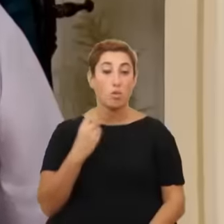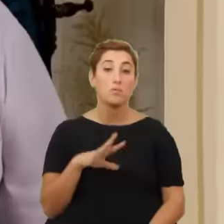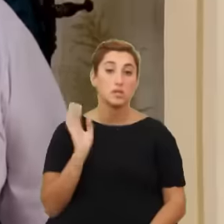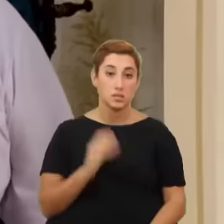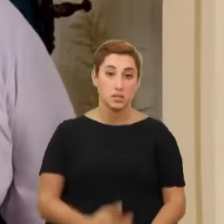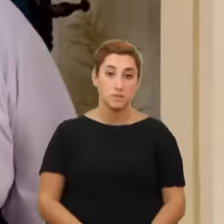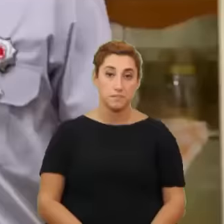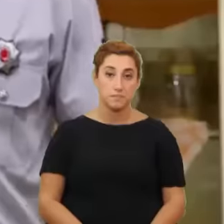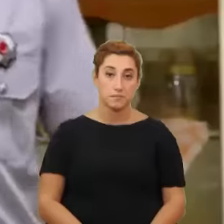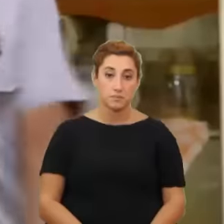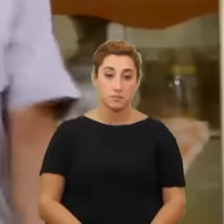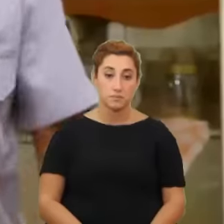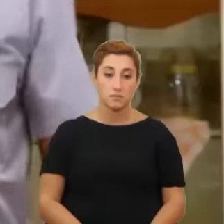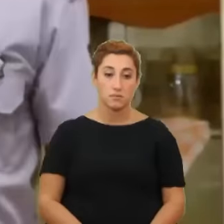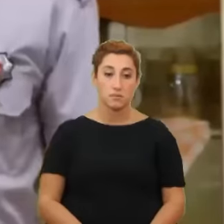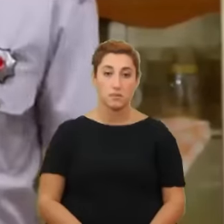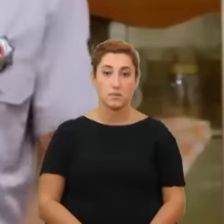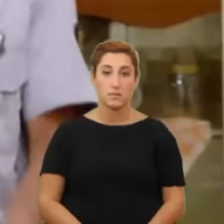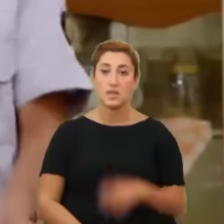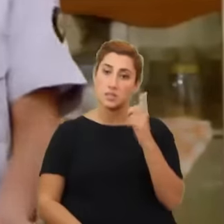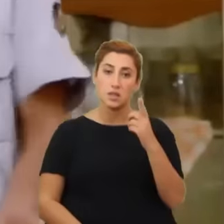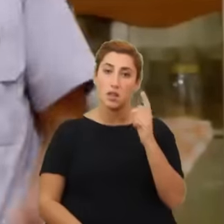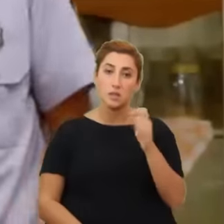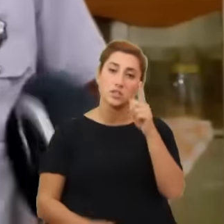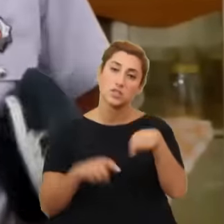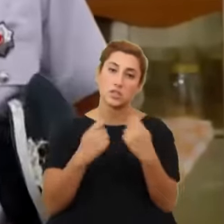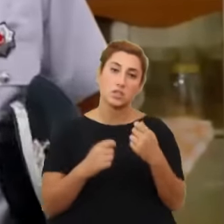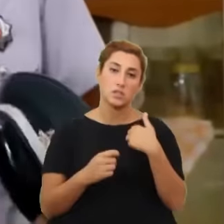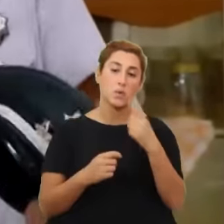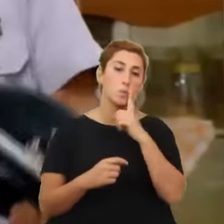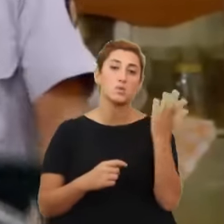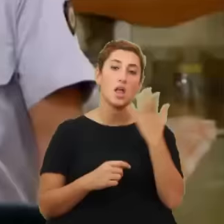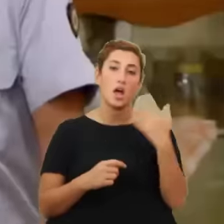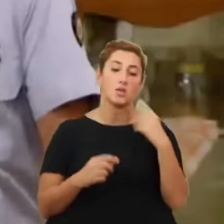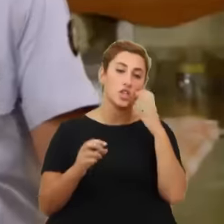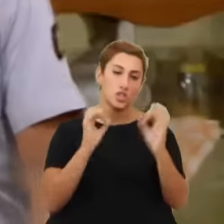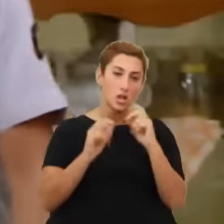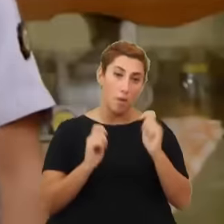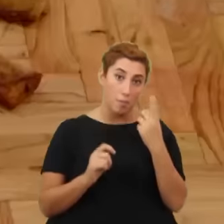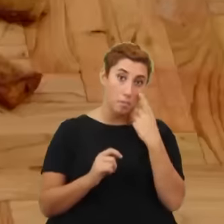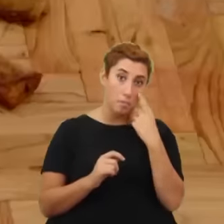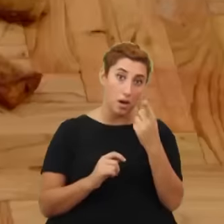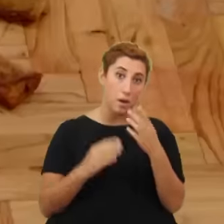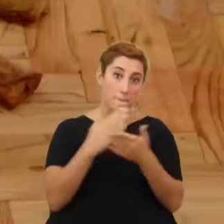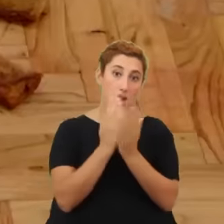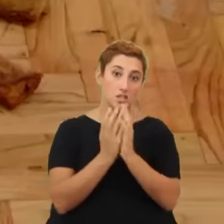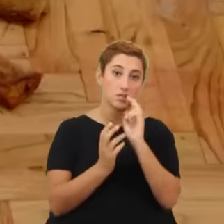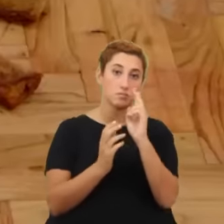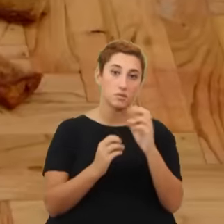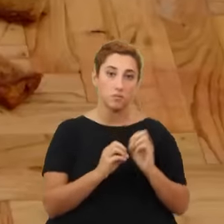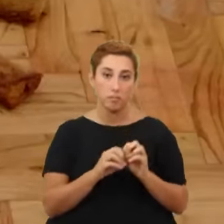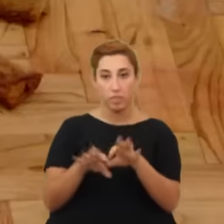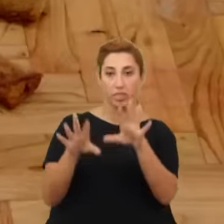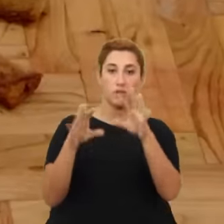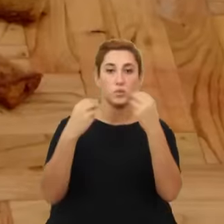Olmaz. Sen kırdın yenge hanım. Siz kırdınız. Ben yüzlerce kez olay yeri incelemesi yaptım. Bakın parçalar size doğru